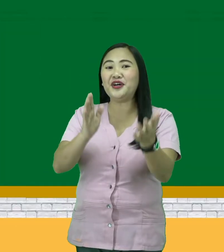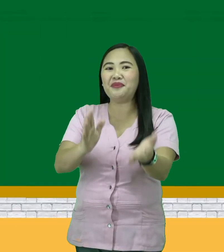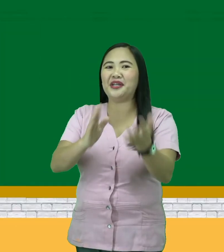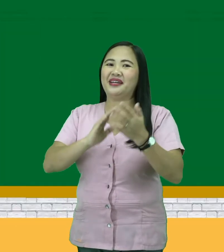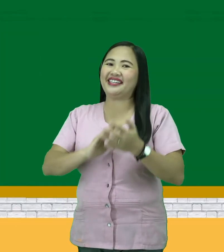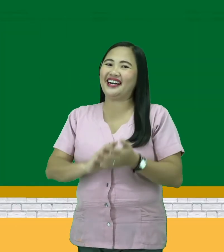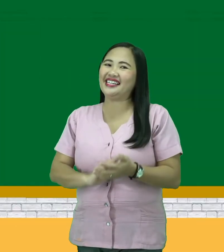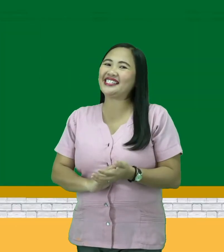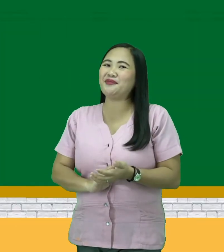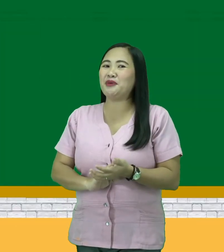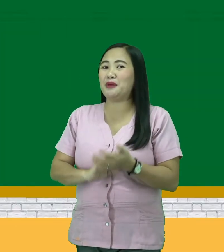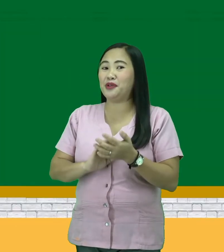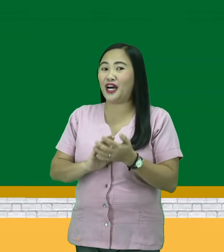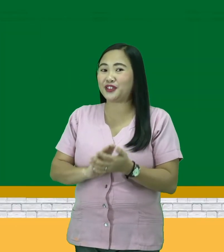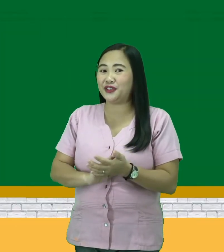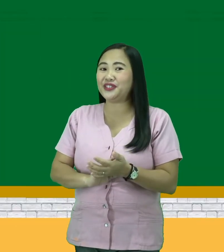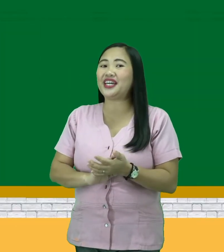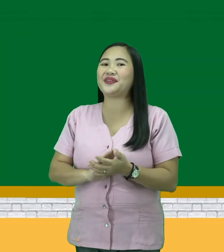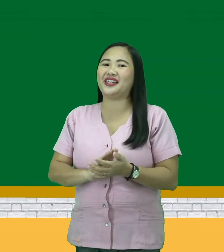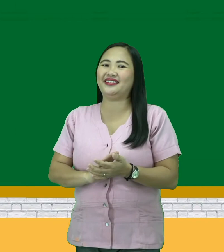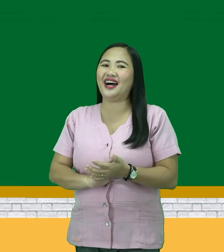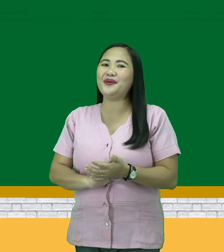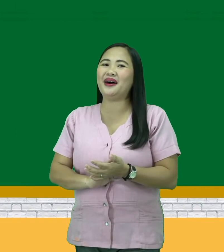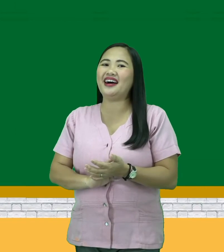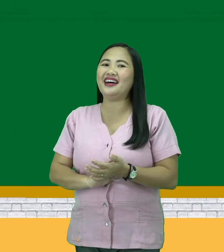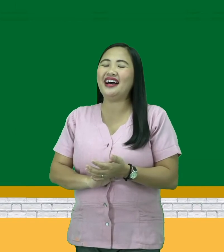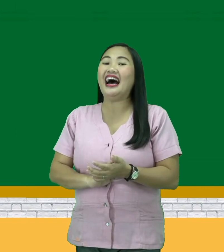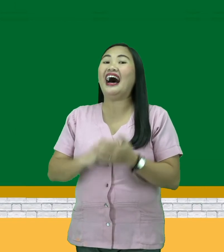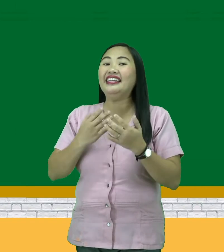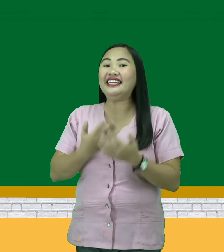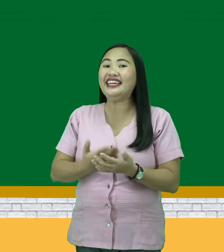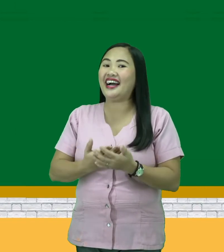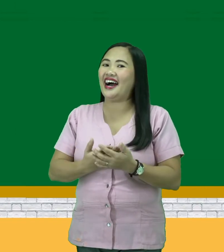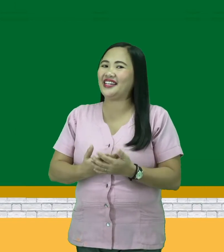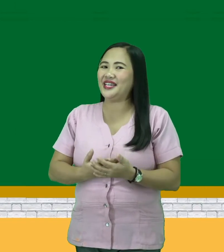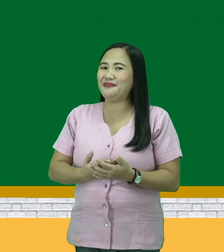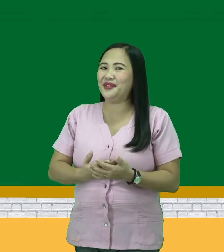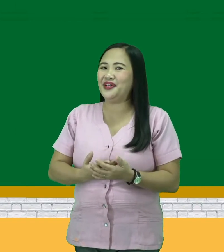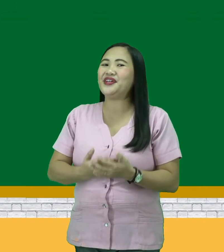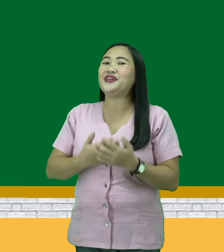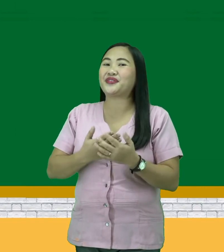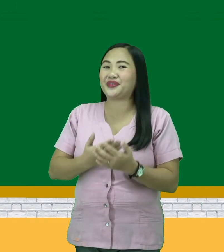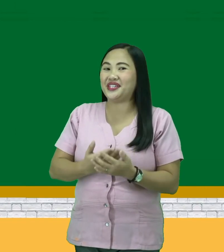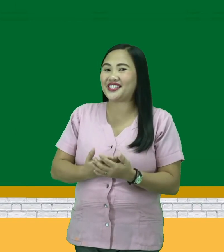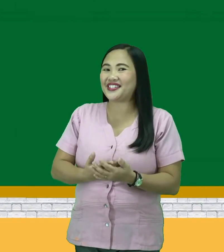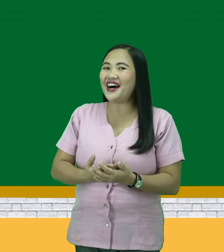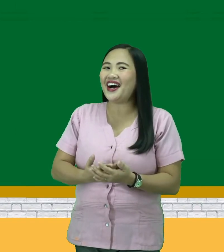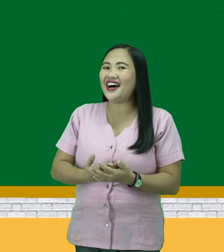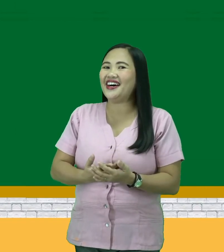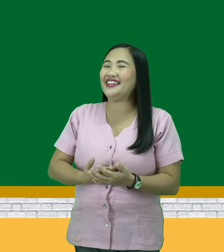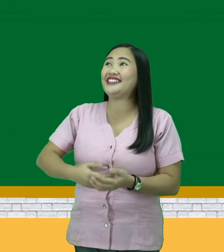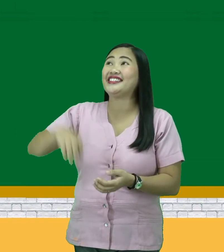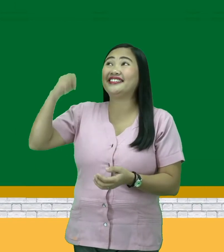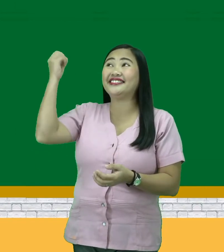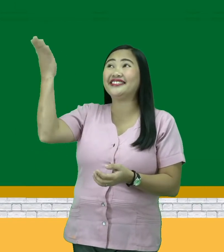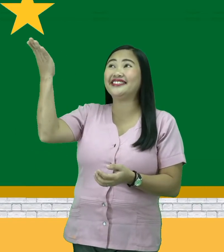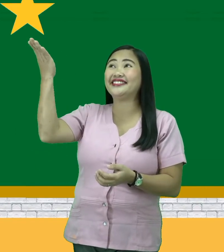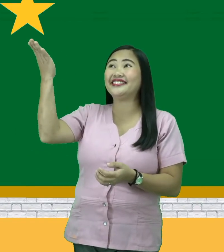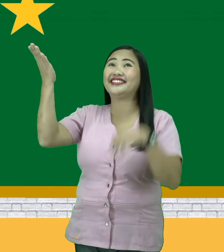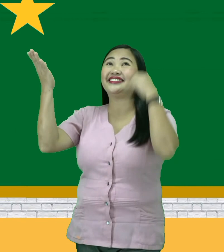Kay nahuman naman ka sa imong mga buluhaton karong adlawa, ania ang imo 3 stars.